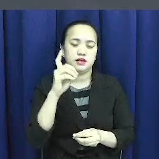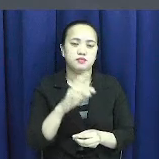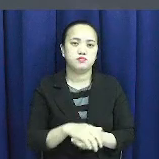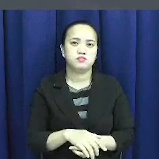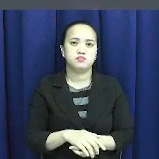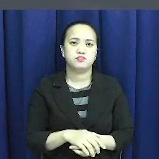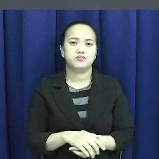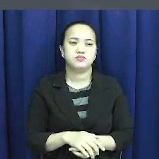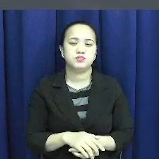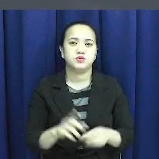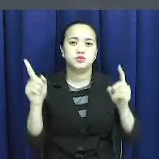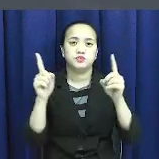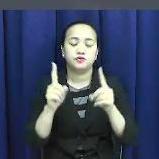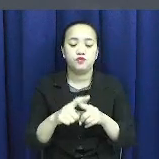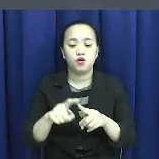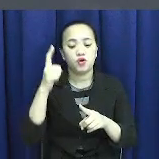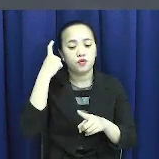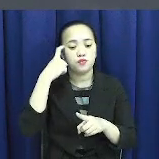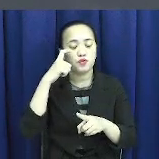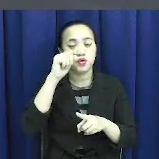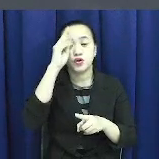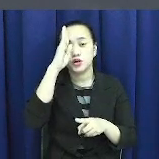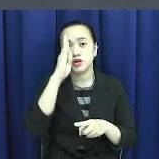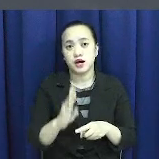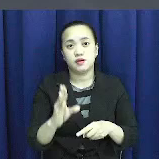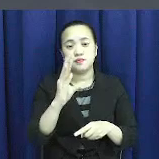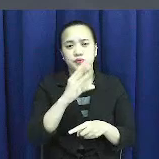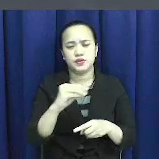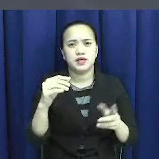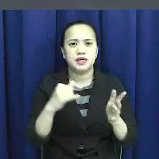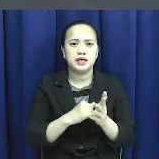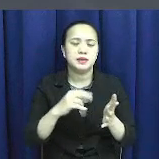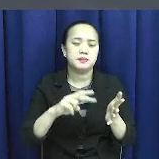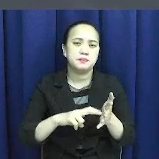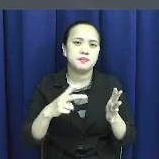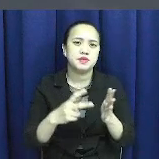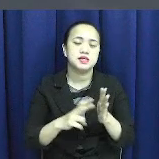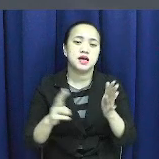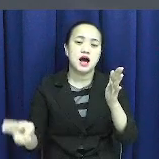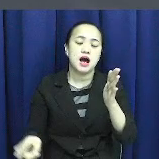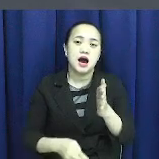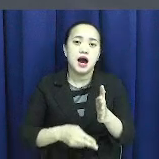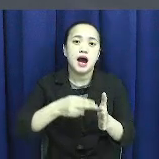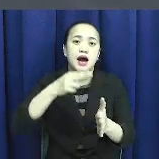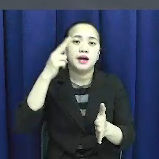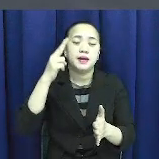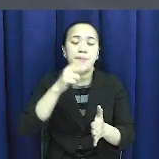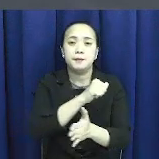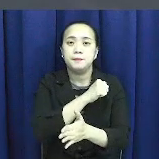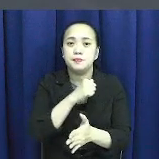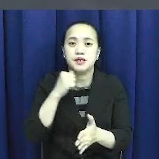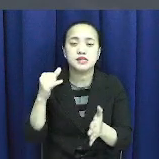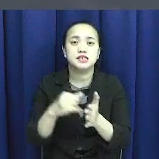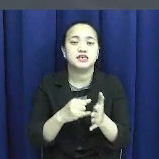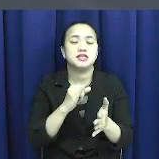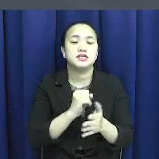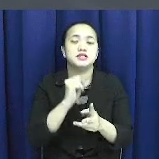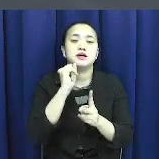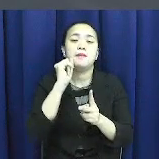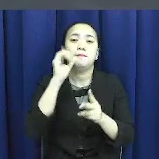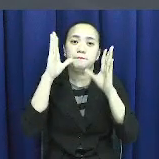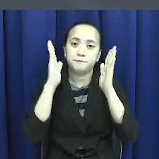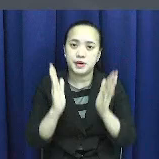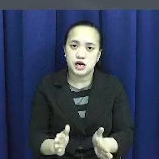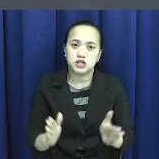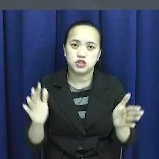Diyos. Sa madaling salita, ang high priest is a person na kinuha mula or a human being